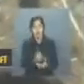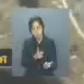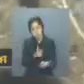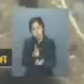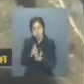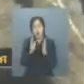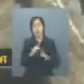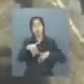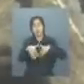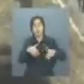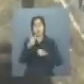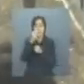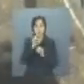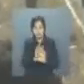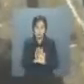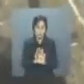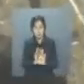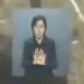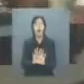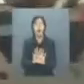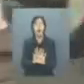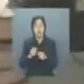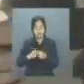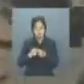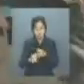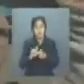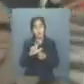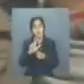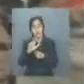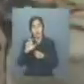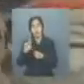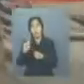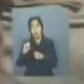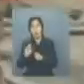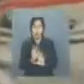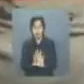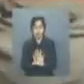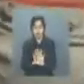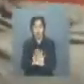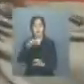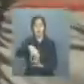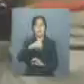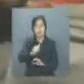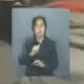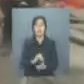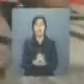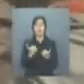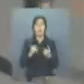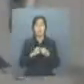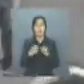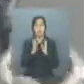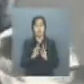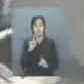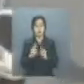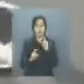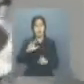งที่จัดการเดินประท้วงอย่างสงบเป็นระยะทางกว่า300กิโลเมตรเข้าสู่กรุงซานาความรุนแรงทำให้ผู้ประท้วงเสียชีวิตอย่างน้